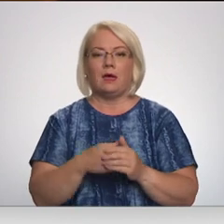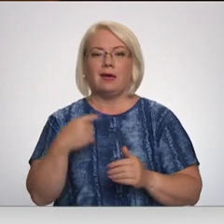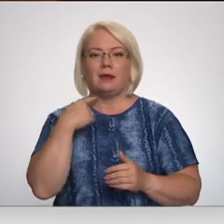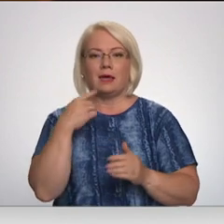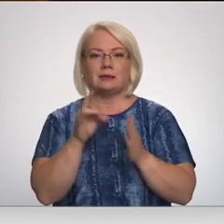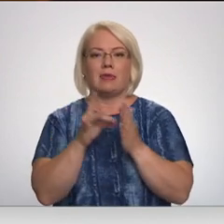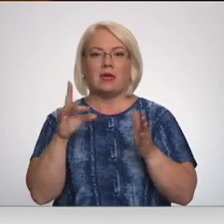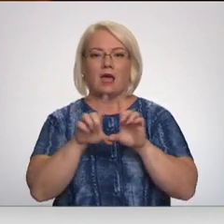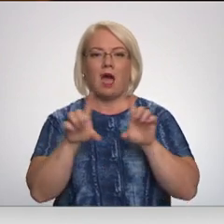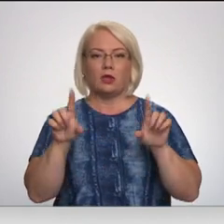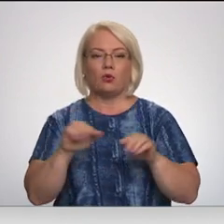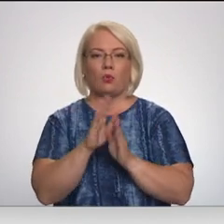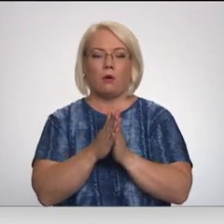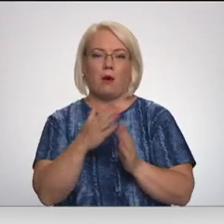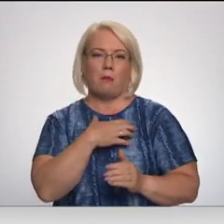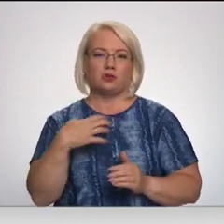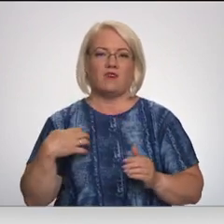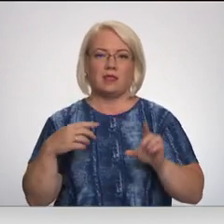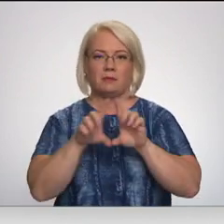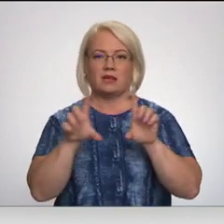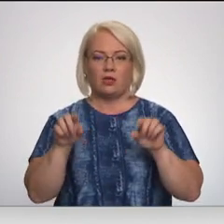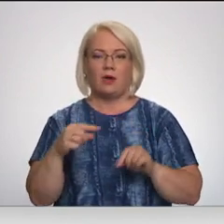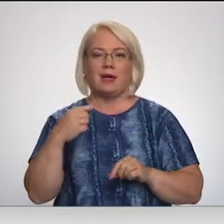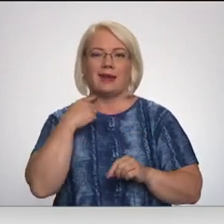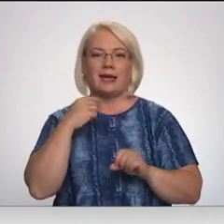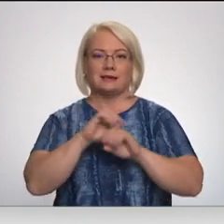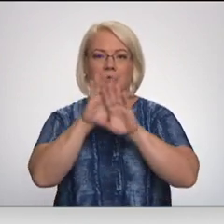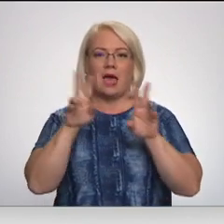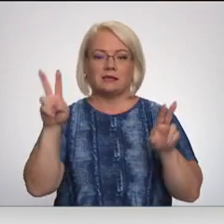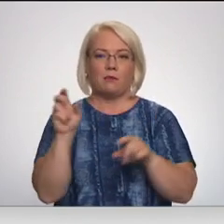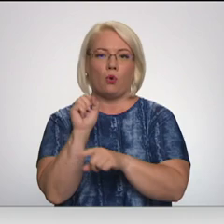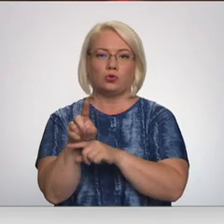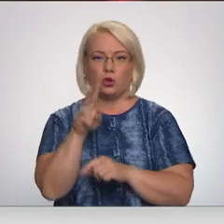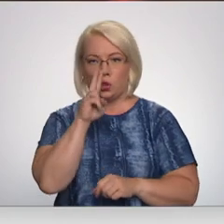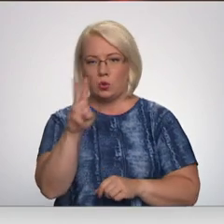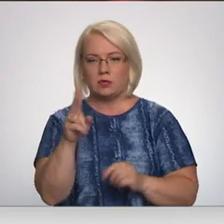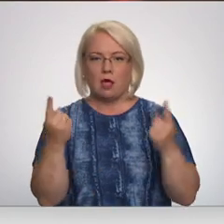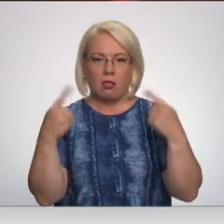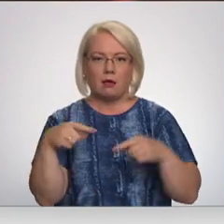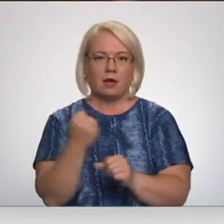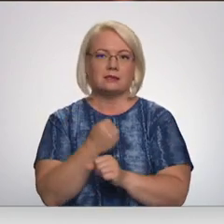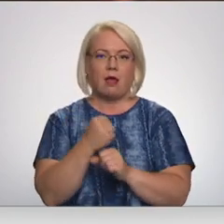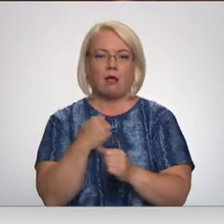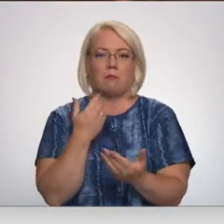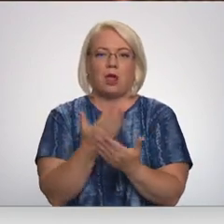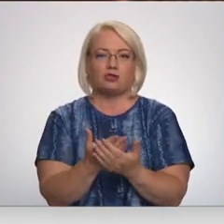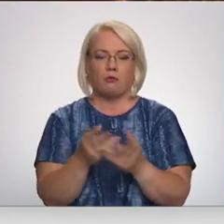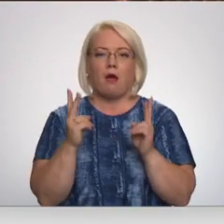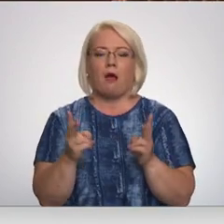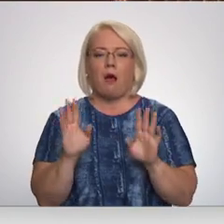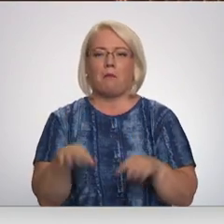enerģētikas aģentūrai kopā ar pašvaldības aģentūru Rīgas gaisma Staķis uzdevis 2 nedēļu laikā izstrādāt priešlikumus, kā